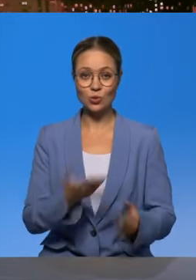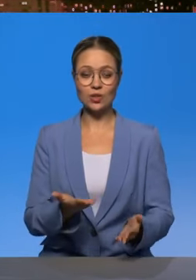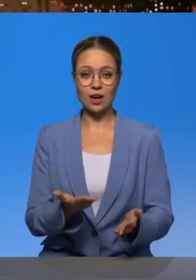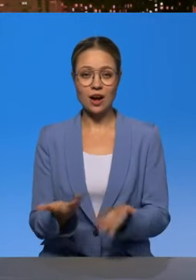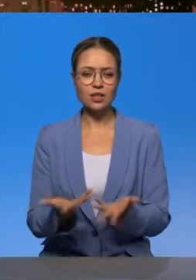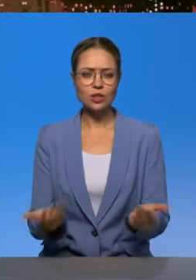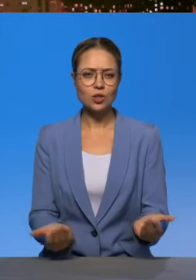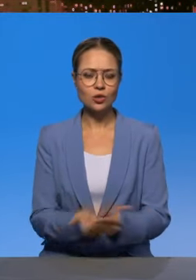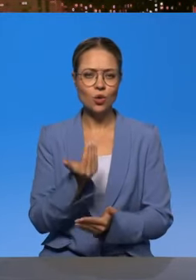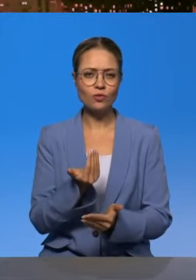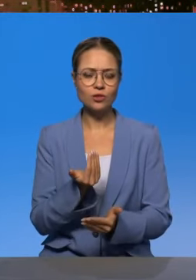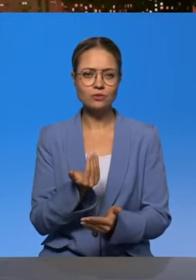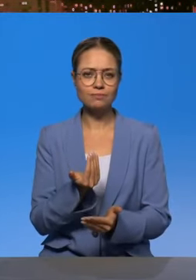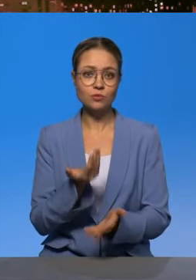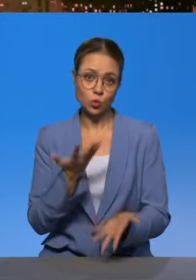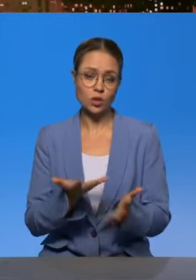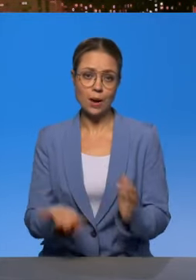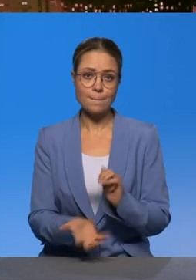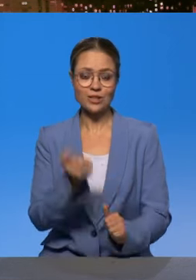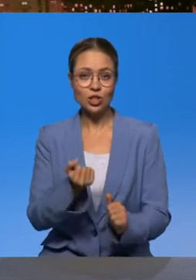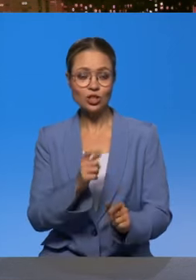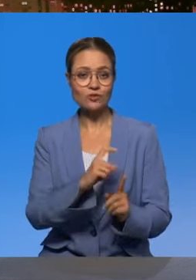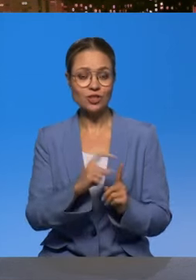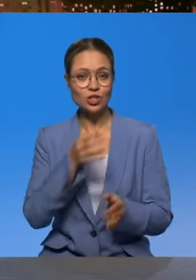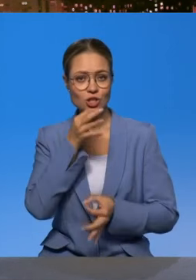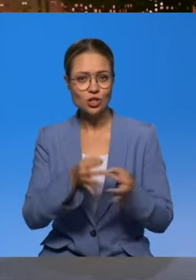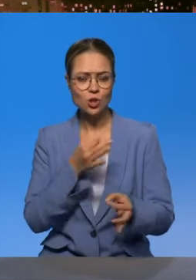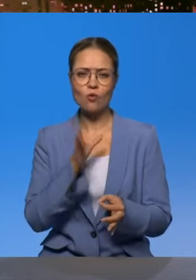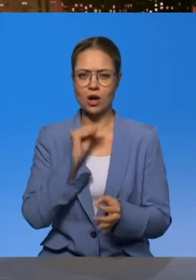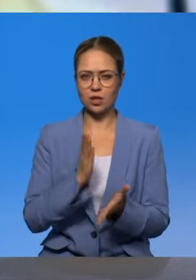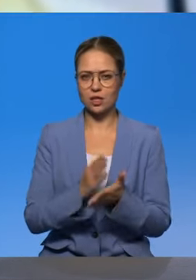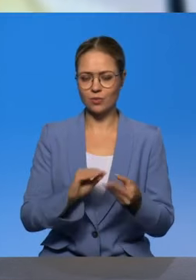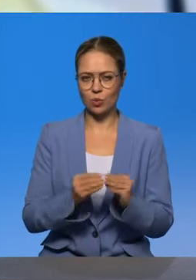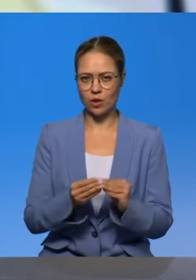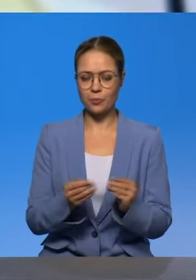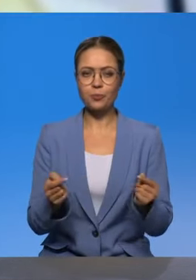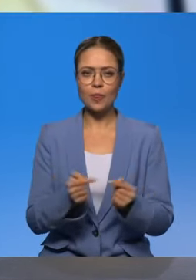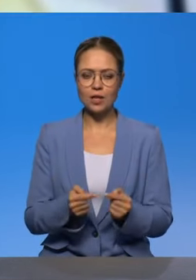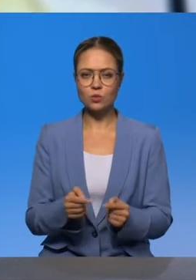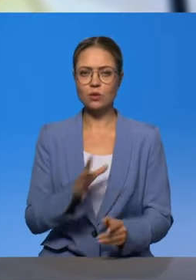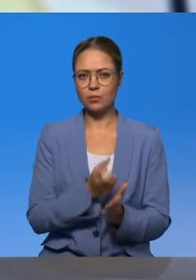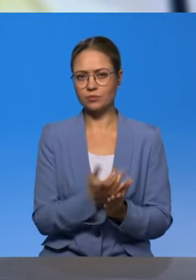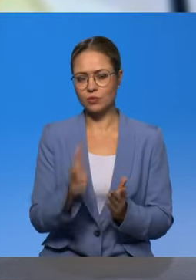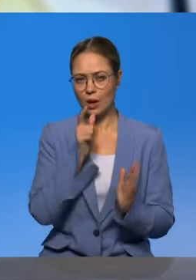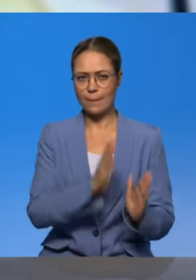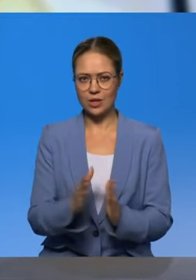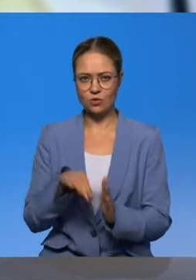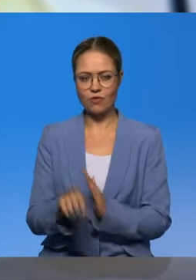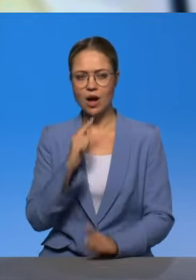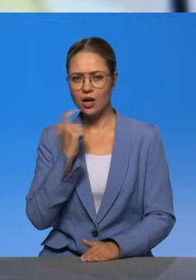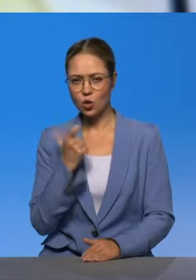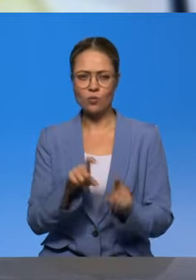новых или поддерживающих слов, когда происходят какие-то проблемы, да, особенно вот были ряд периодов в экономике и в компаниях,